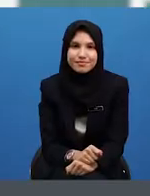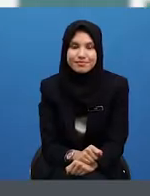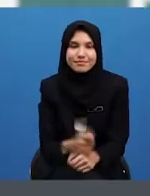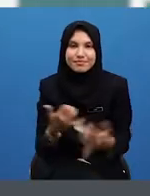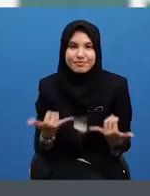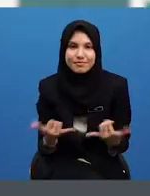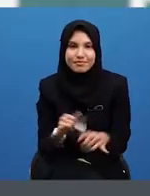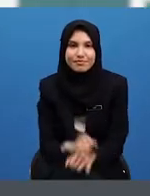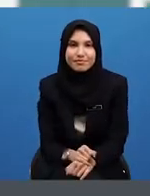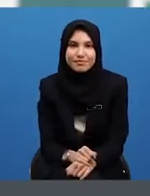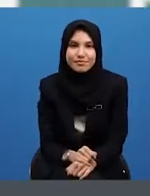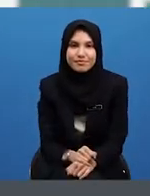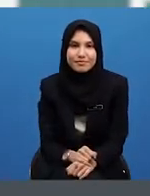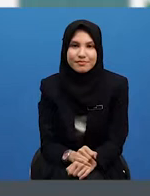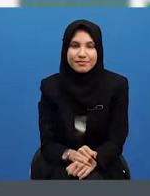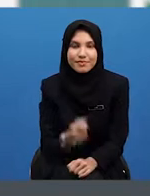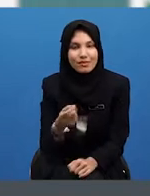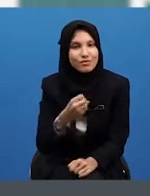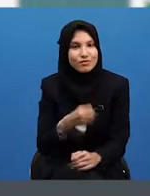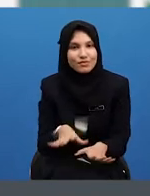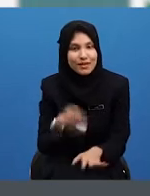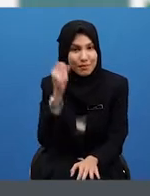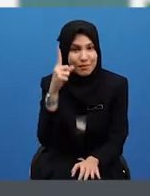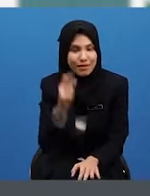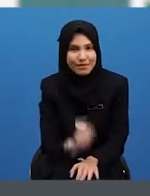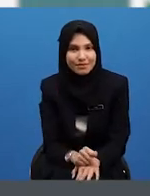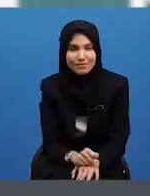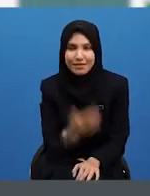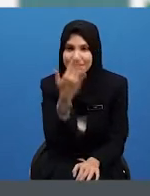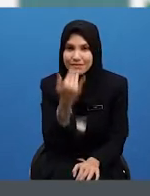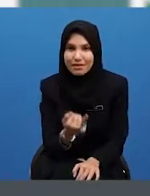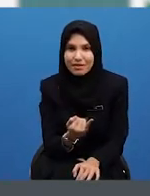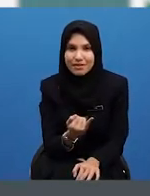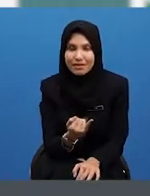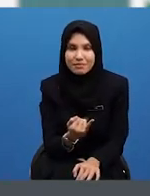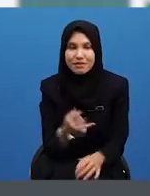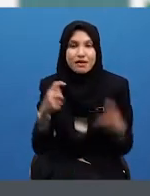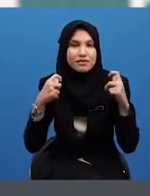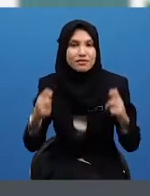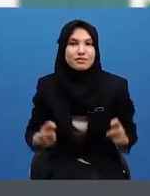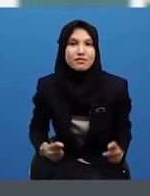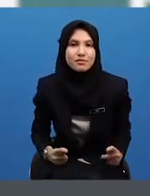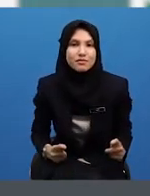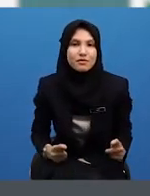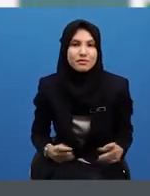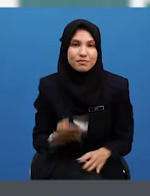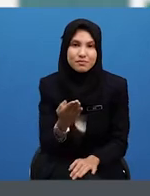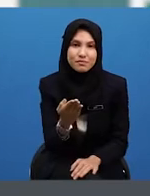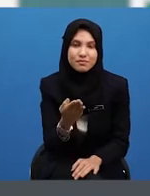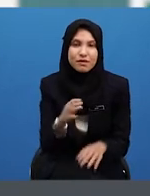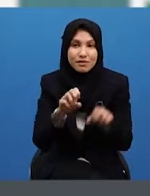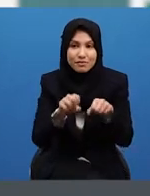haha Sekarang kamu sudah faham bukan Mengapa tubuh